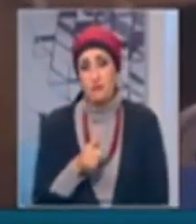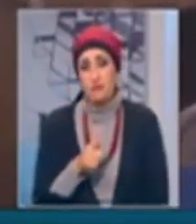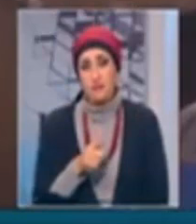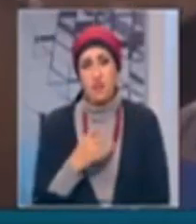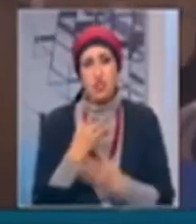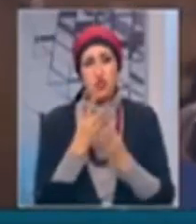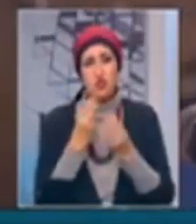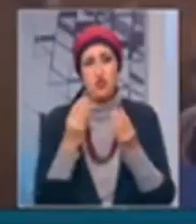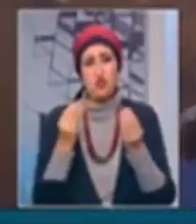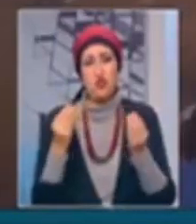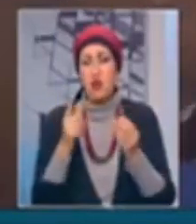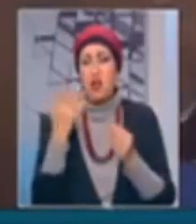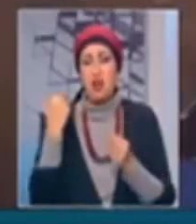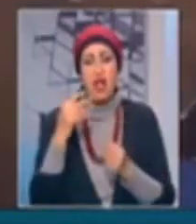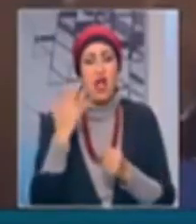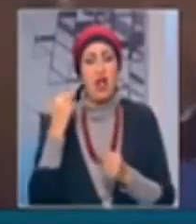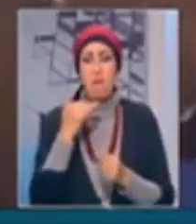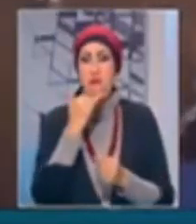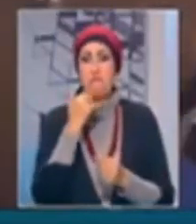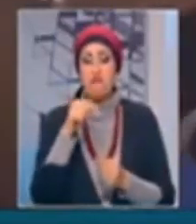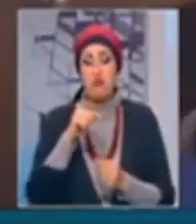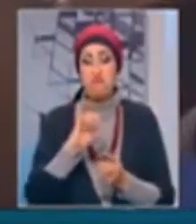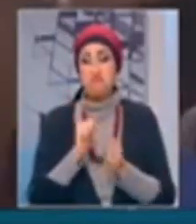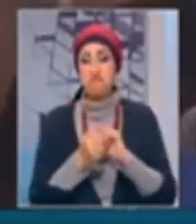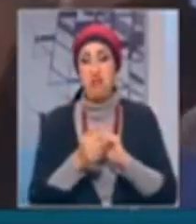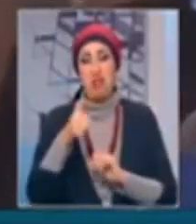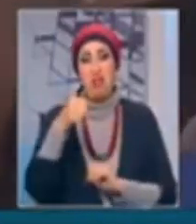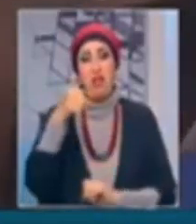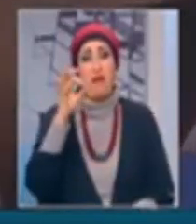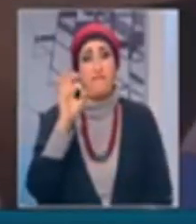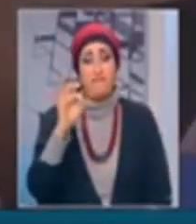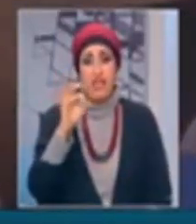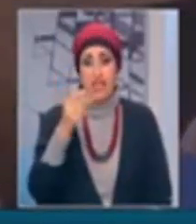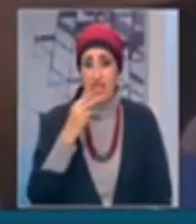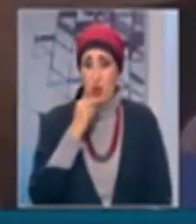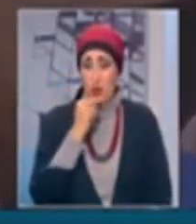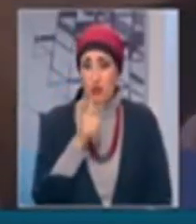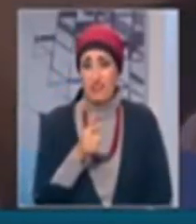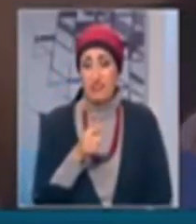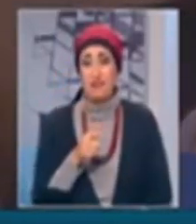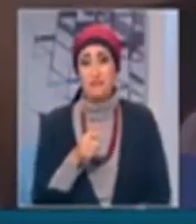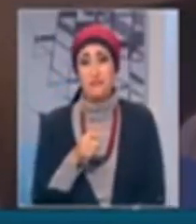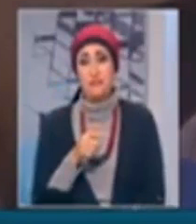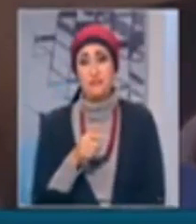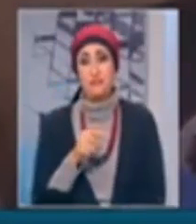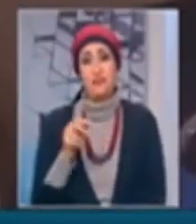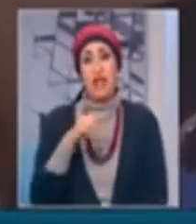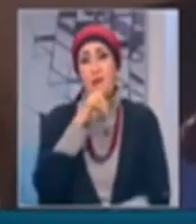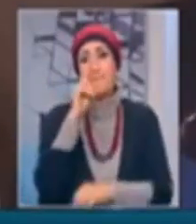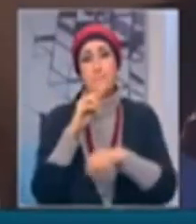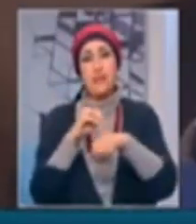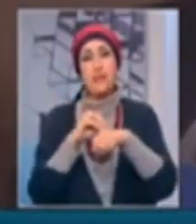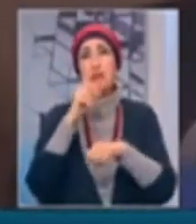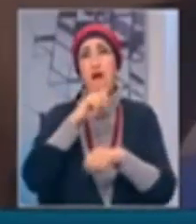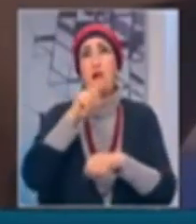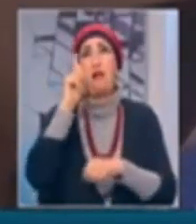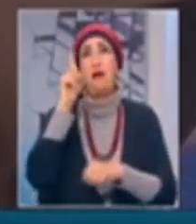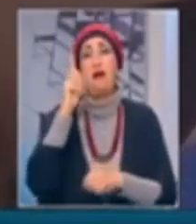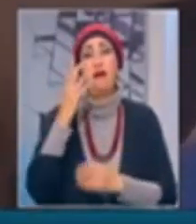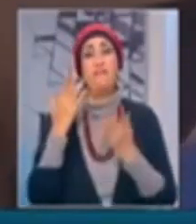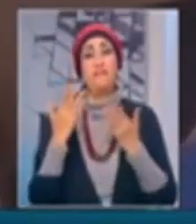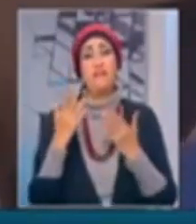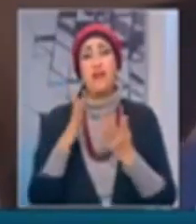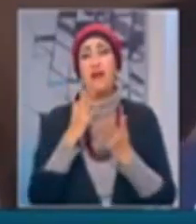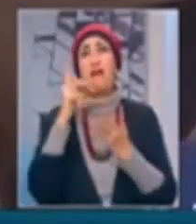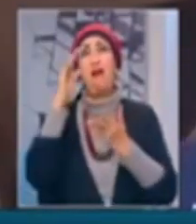أشياء لم تكن تحدث من قبل. هذا يعني نسأل الله سبحانه وتعالى أن